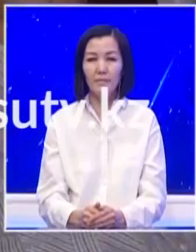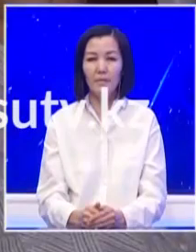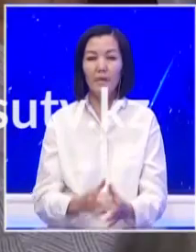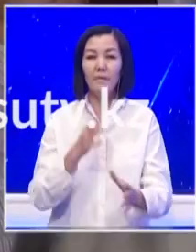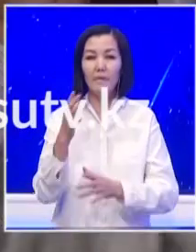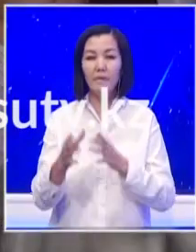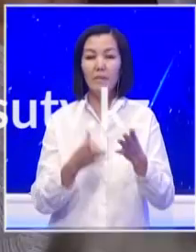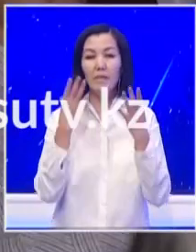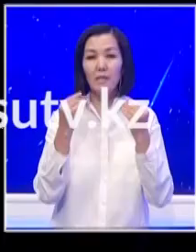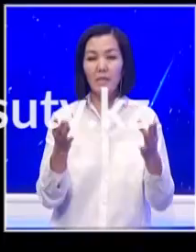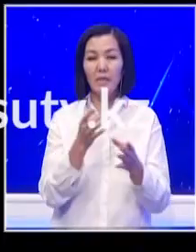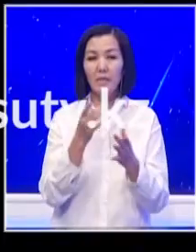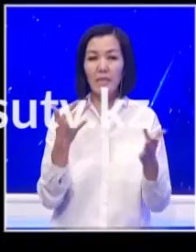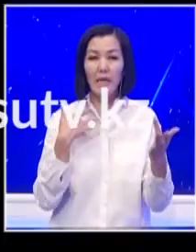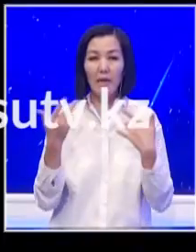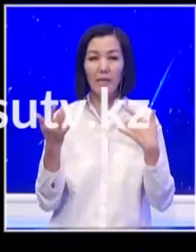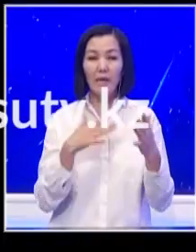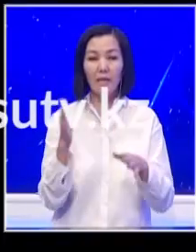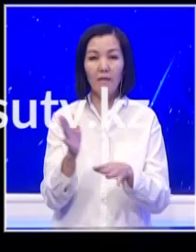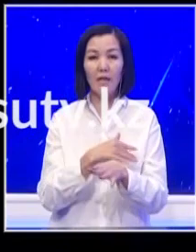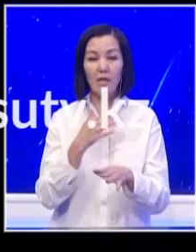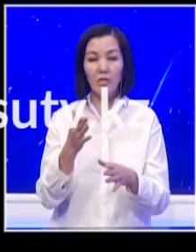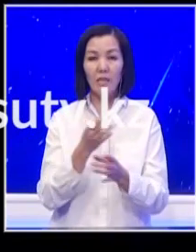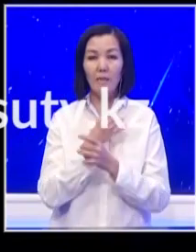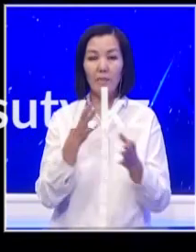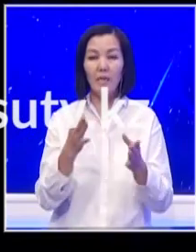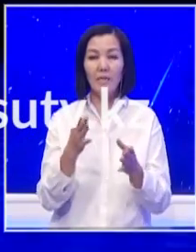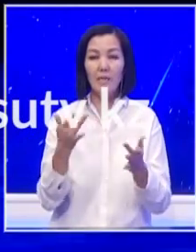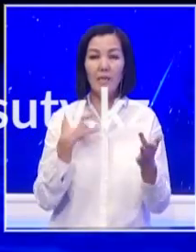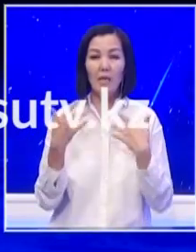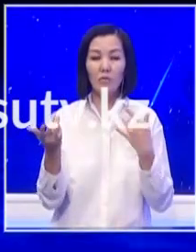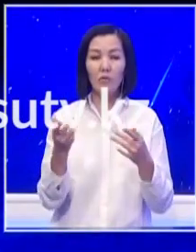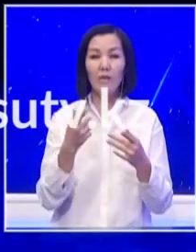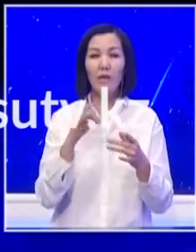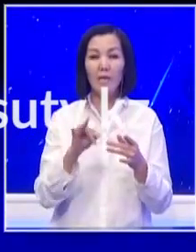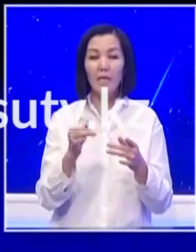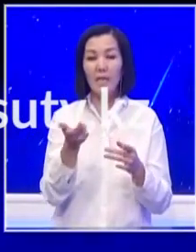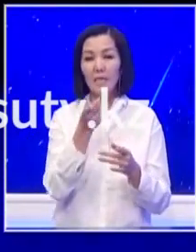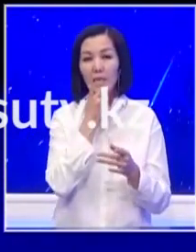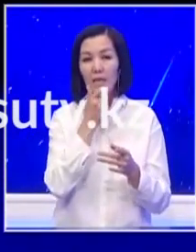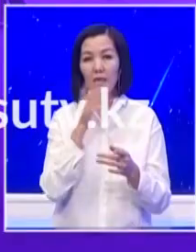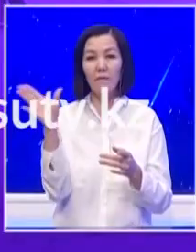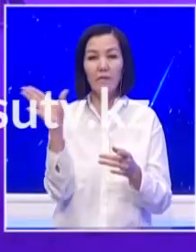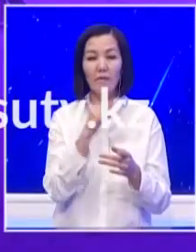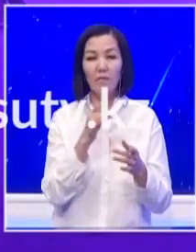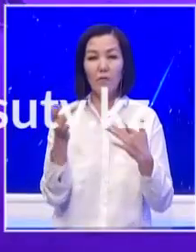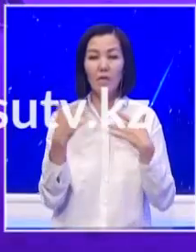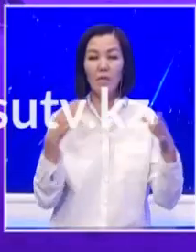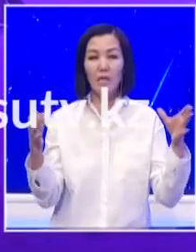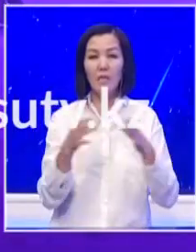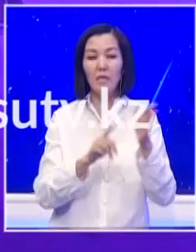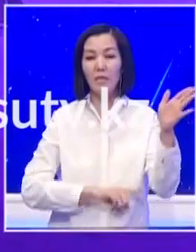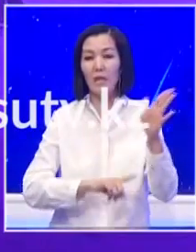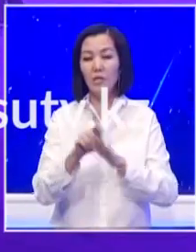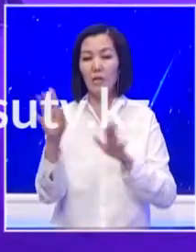Всемирный день театра – это долгожданный праздник не только для актеров, но также для зрителей и всего театрального сообщества, от режиссеров и